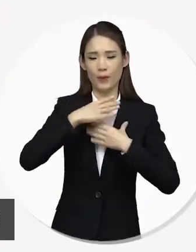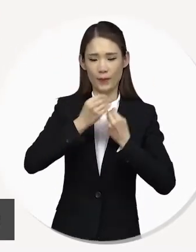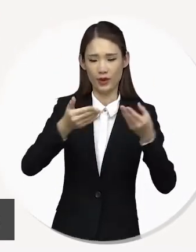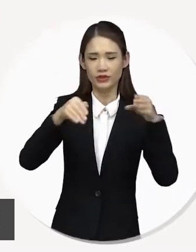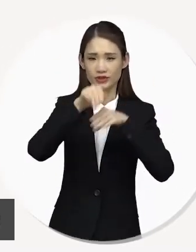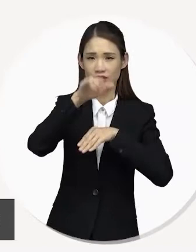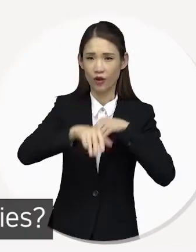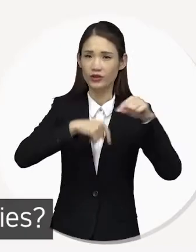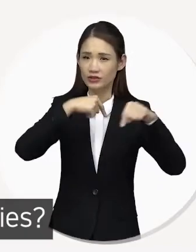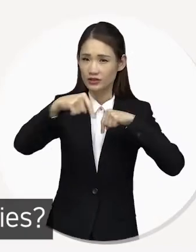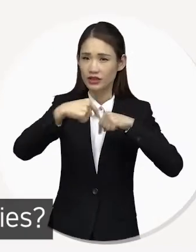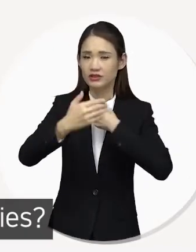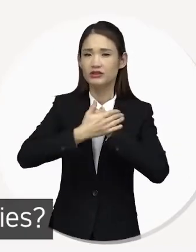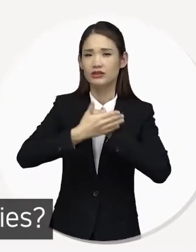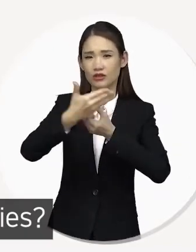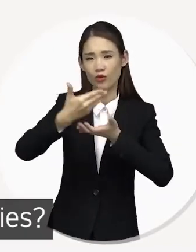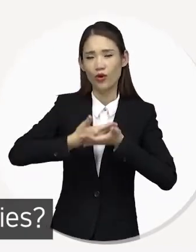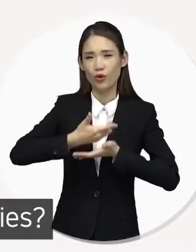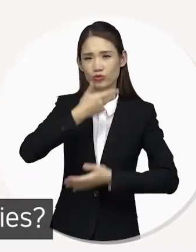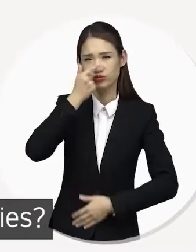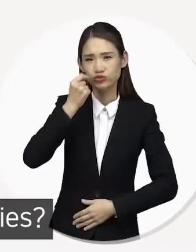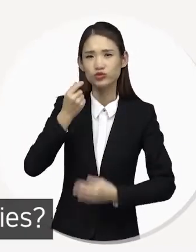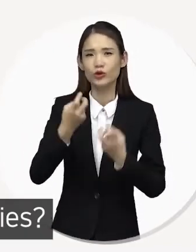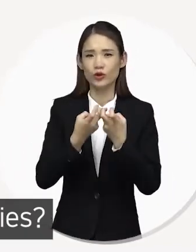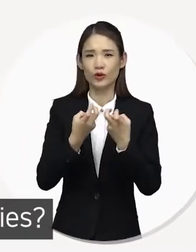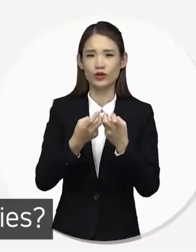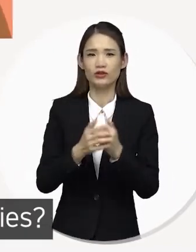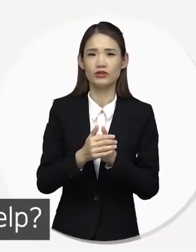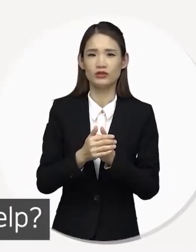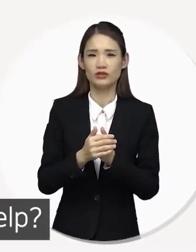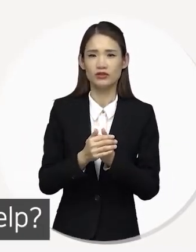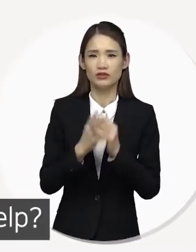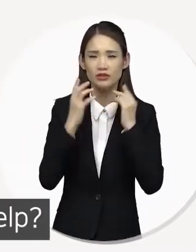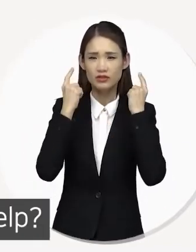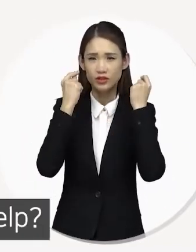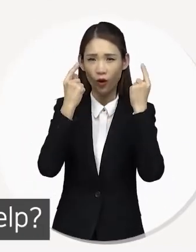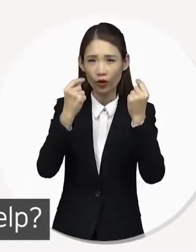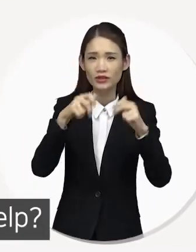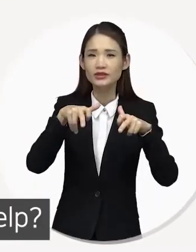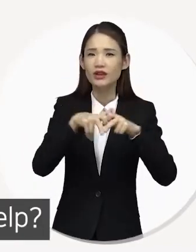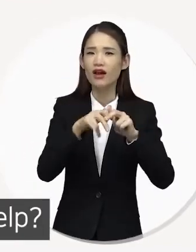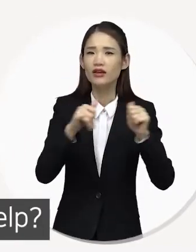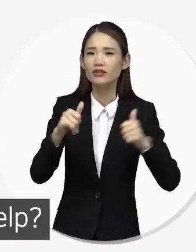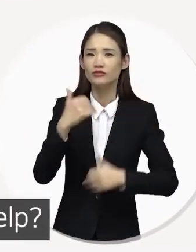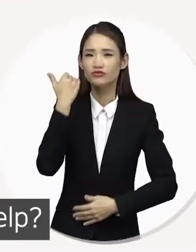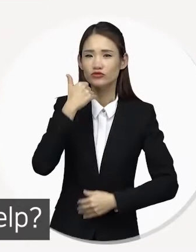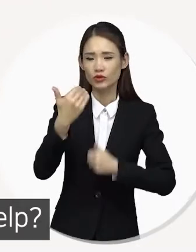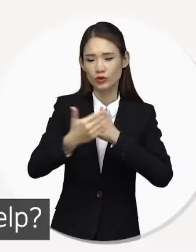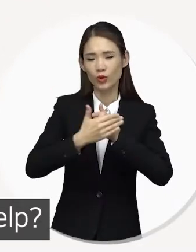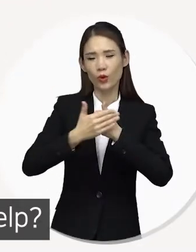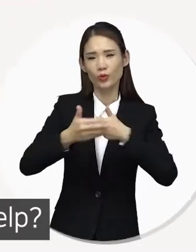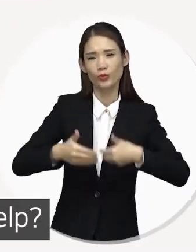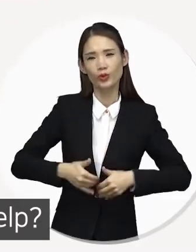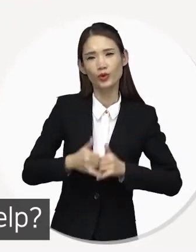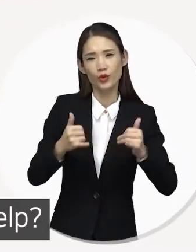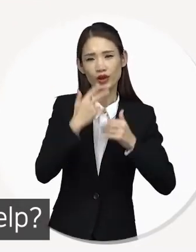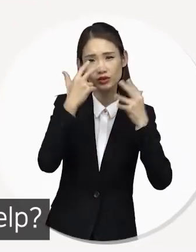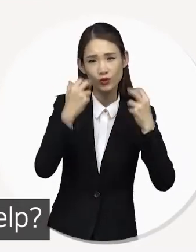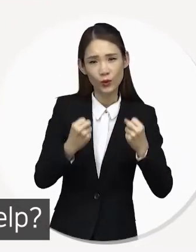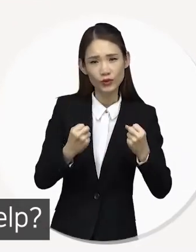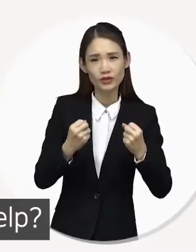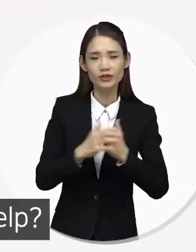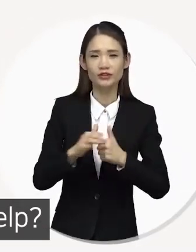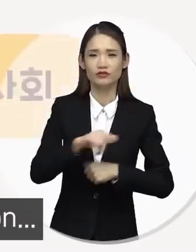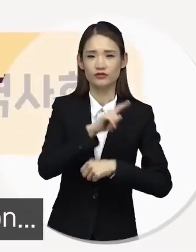현실적으로 편의시설이나 정책적 지원이 부족한 곳은 어떻게 하라는 걸까? 아무리 그래도 여전히 장애인은 무조건 도움이 필요한